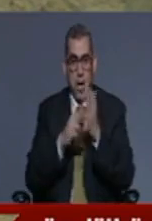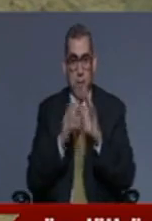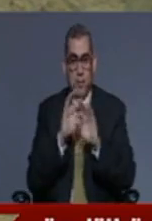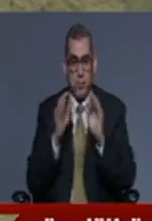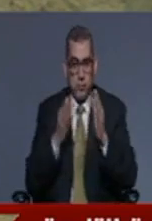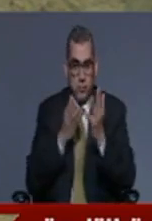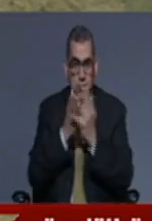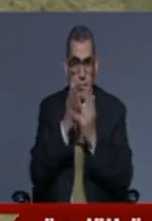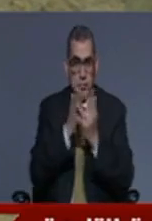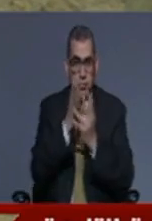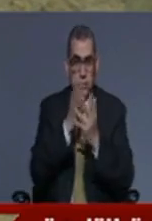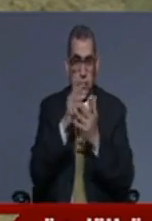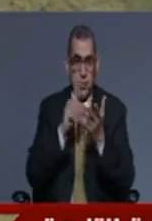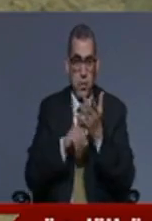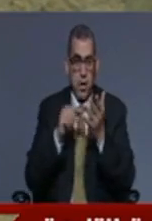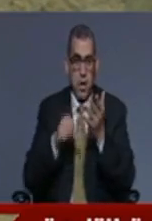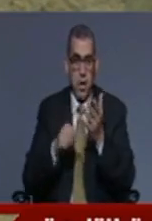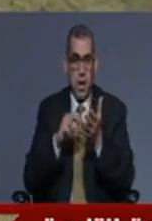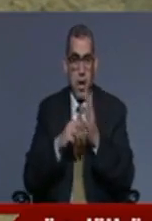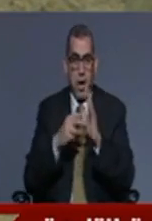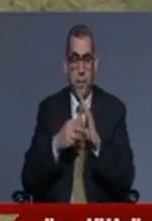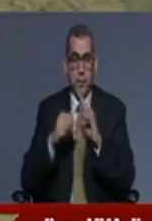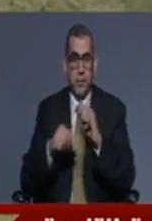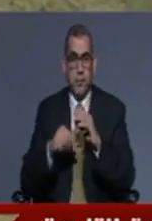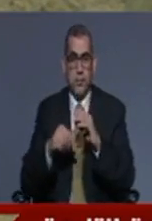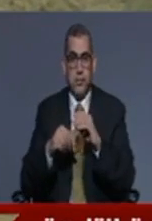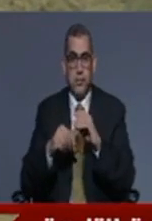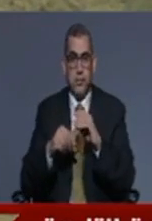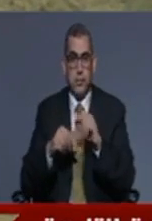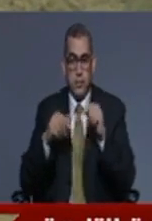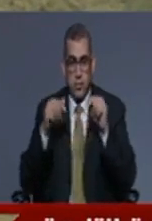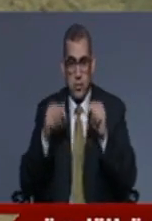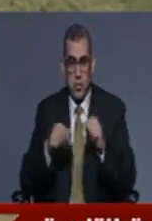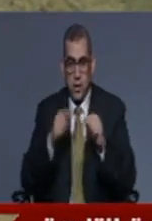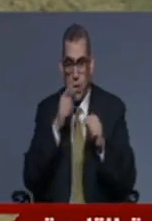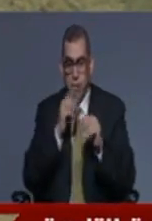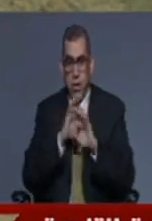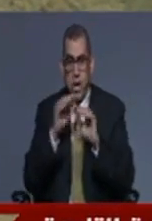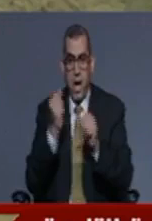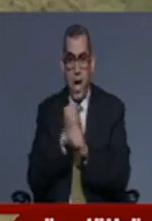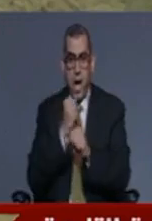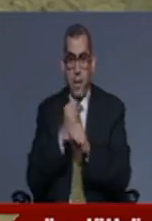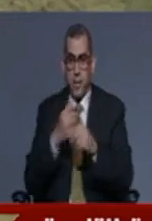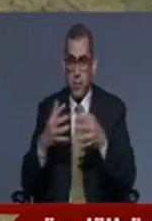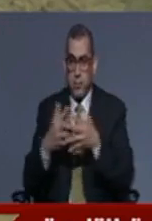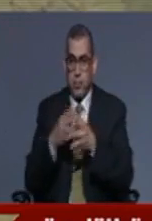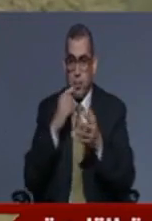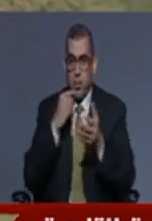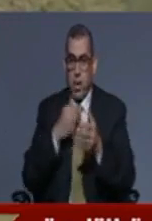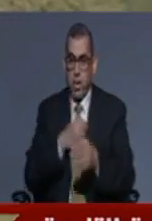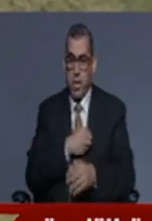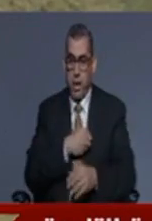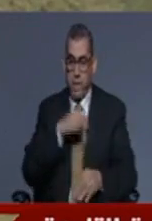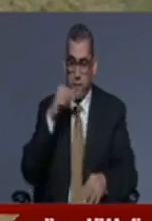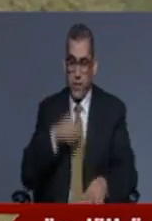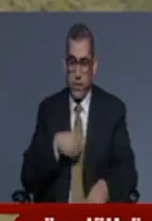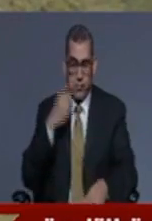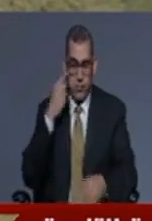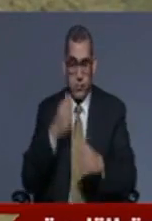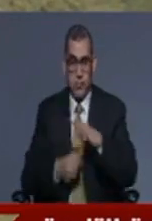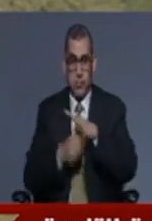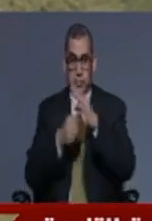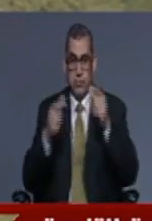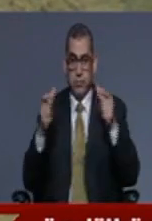إطلاق أجندتها في المسار العالمي. وأنا على ثقة بأن هذه القمة ستكون